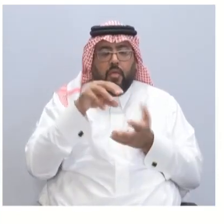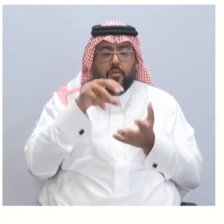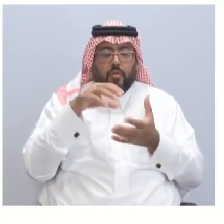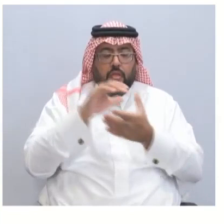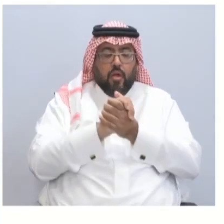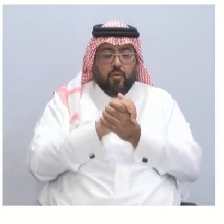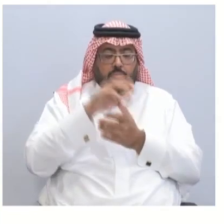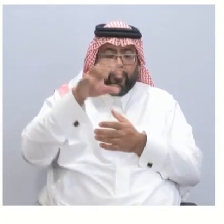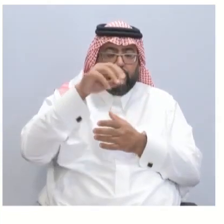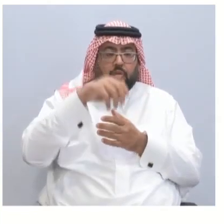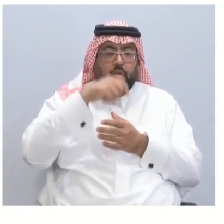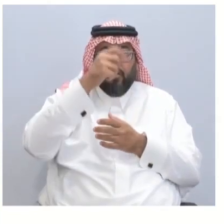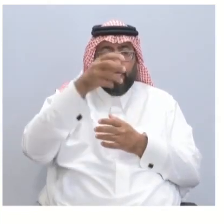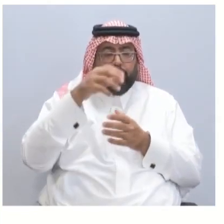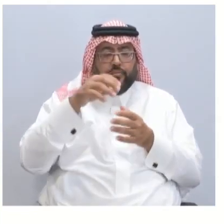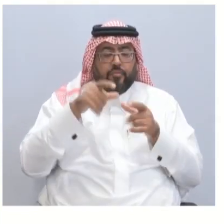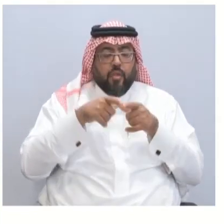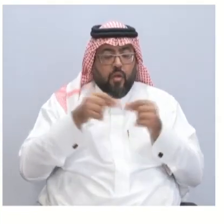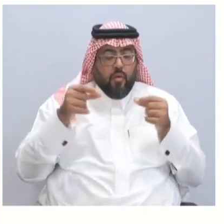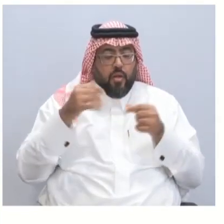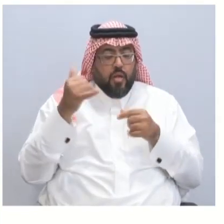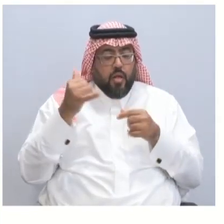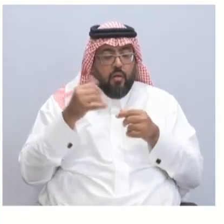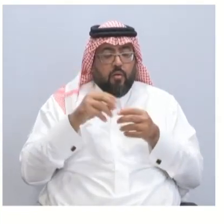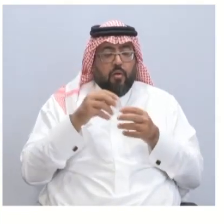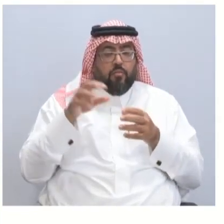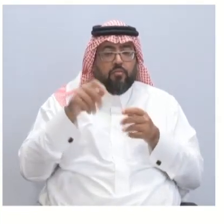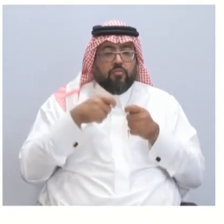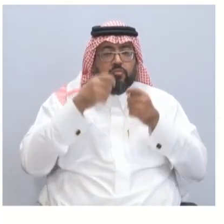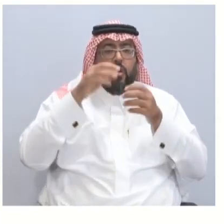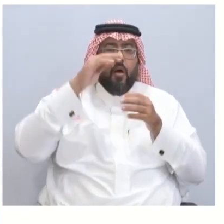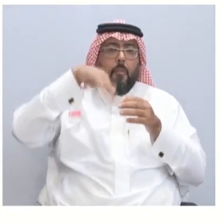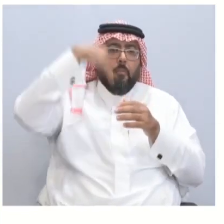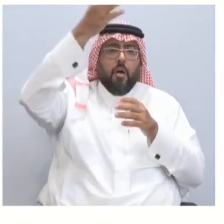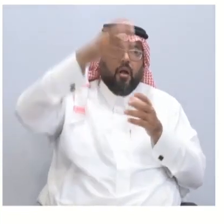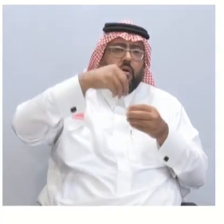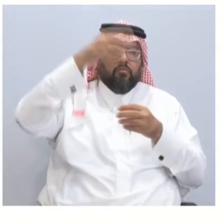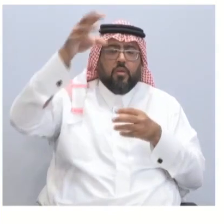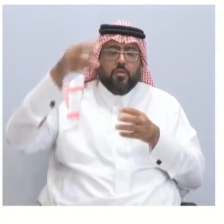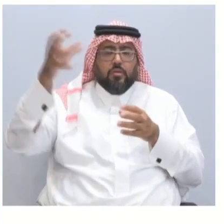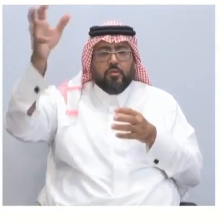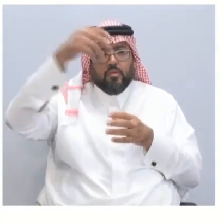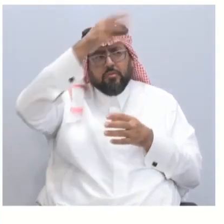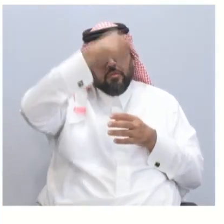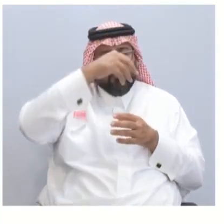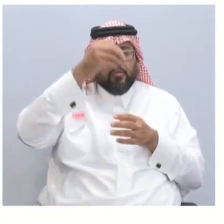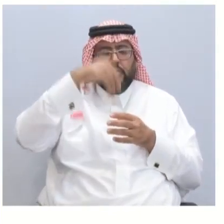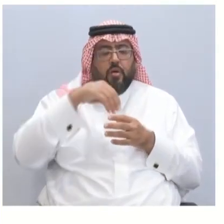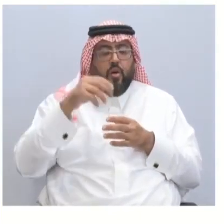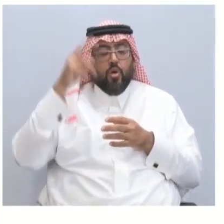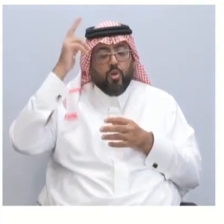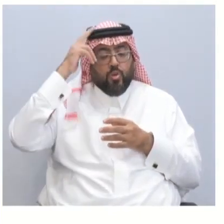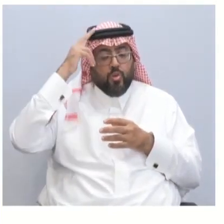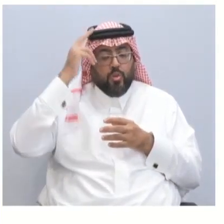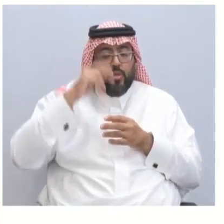التعاون تستورد جزءا من احتياجاتها من المحصولات الزراعيه وقد حققت المملكه العربيه